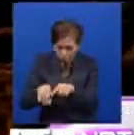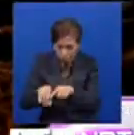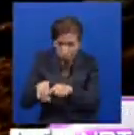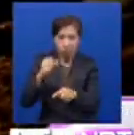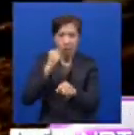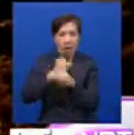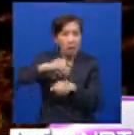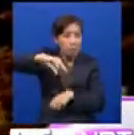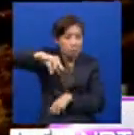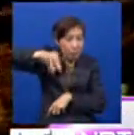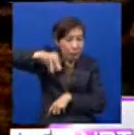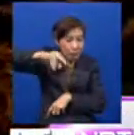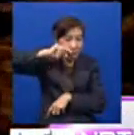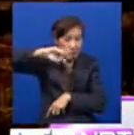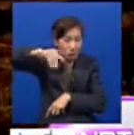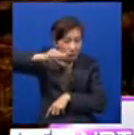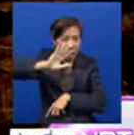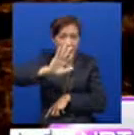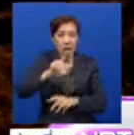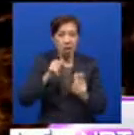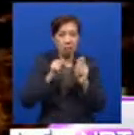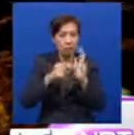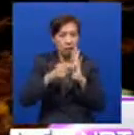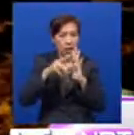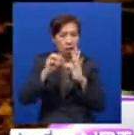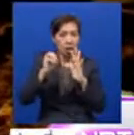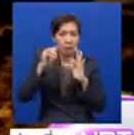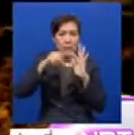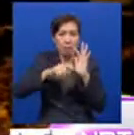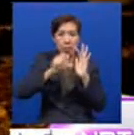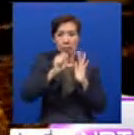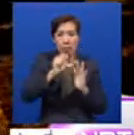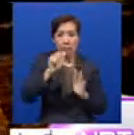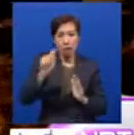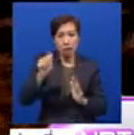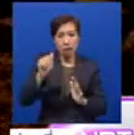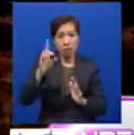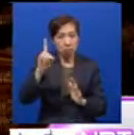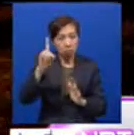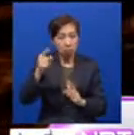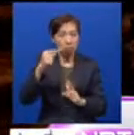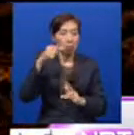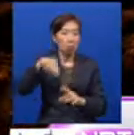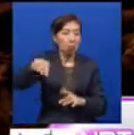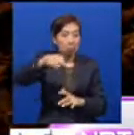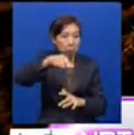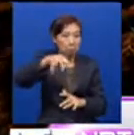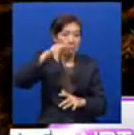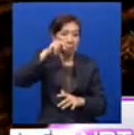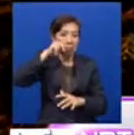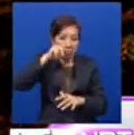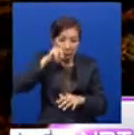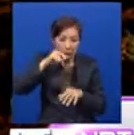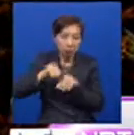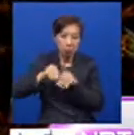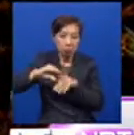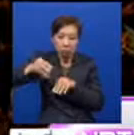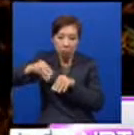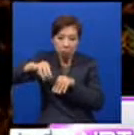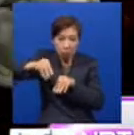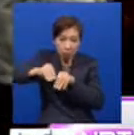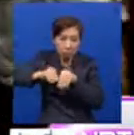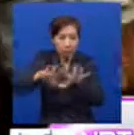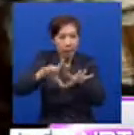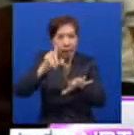ให้การรับปลาภูมิภาคสาขาแม่สอดจังอยู่จากจะต้องหยุดจ่ายน้ำในพื้นที่ตำบลแม่สอดตำบลแม่ตาวตำบลแม่ปะ